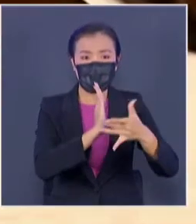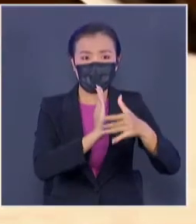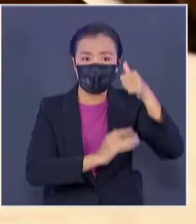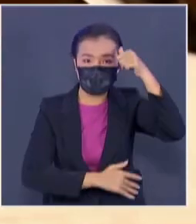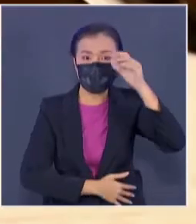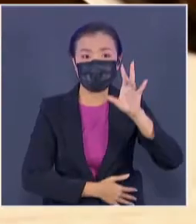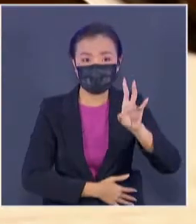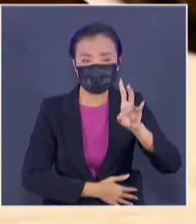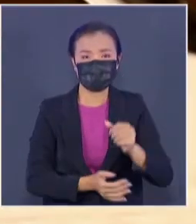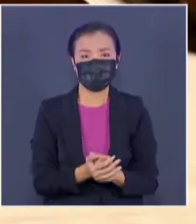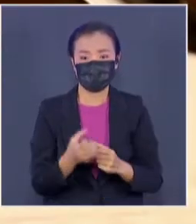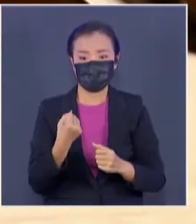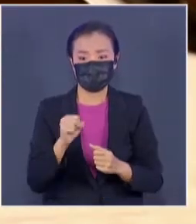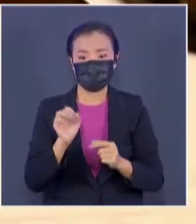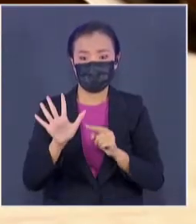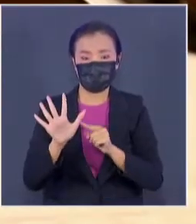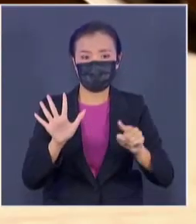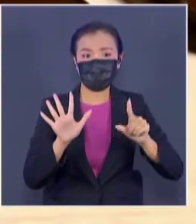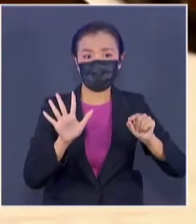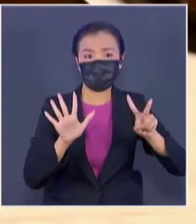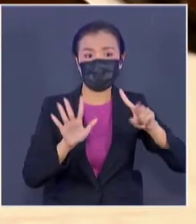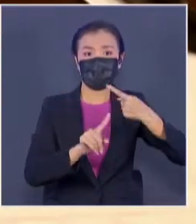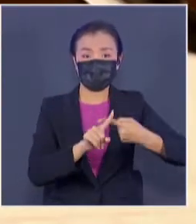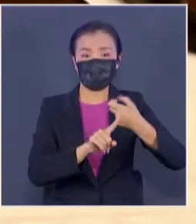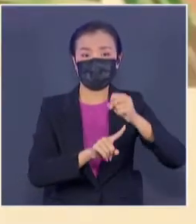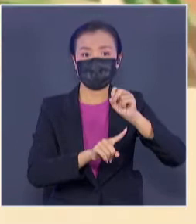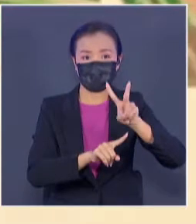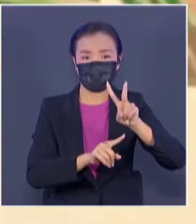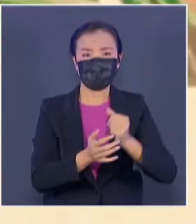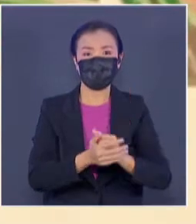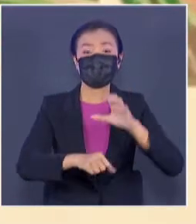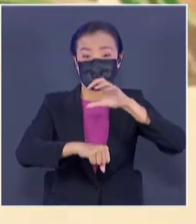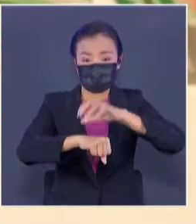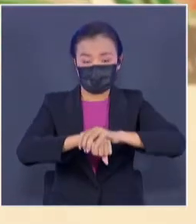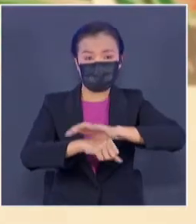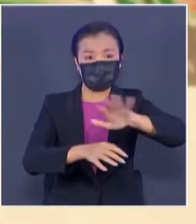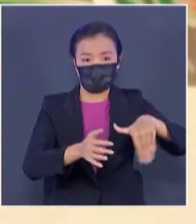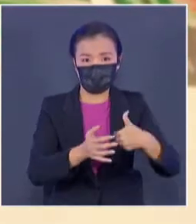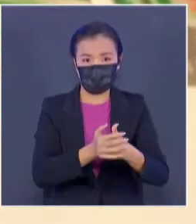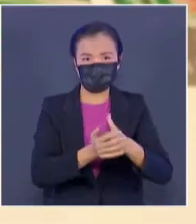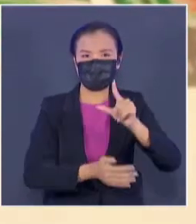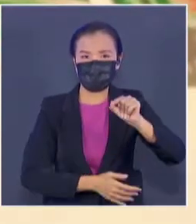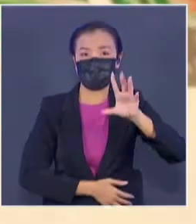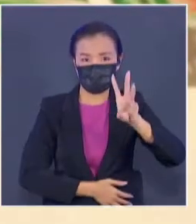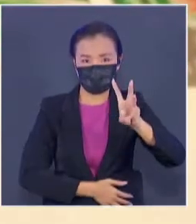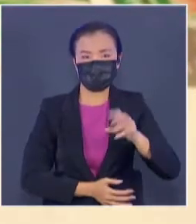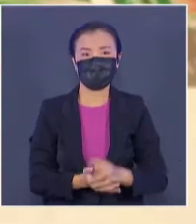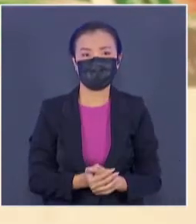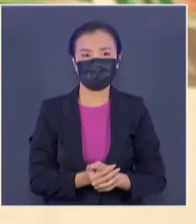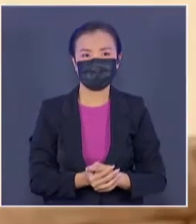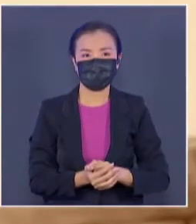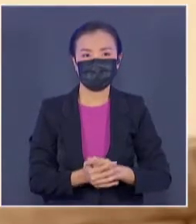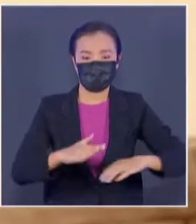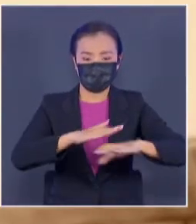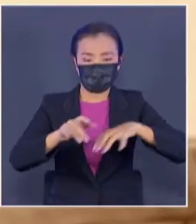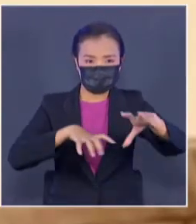มระหว่างวันที่15ถึง22ธันวาคมจับกุมผู้ต้องหาได้ทั้งหมด26คนค่ะตรวจยึดของก